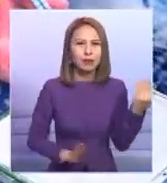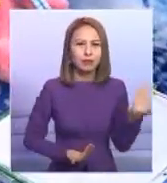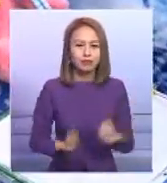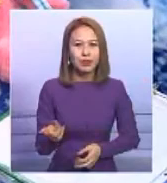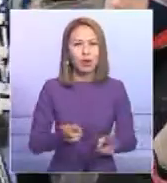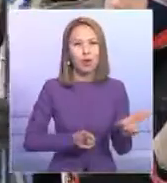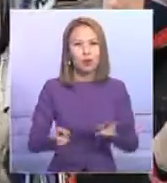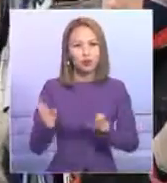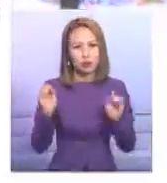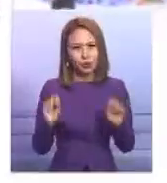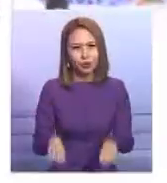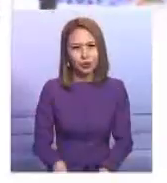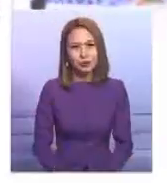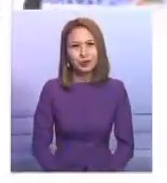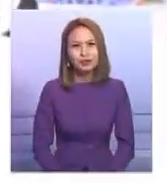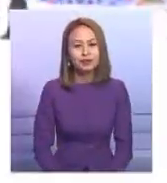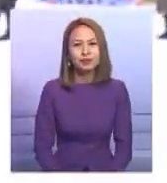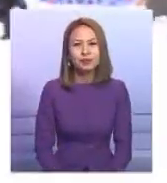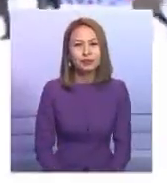алады.